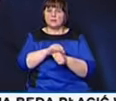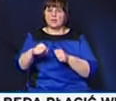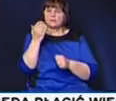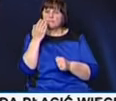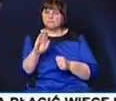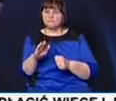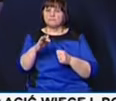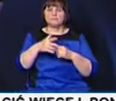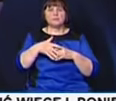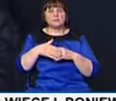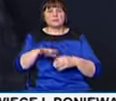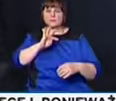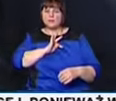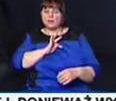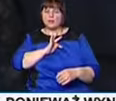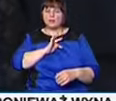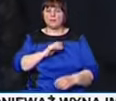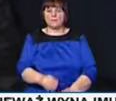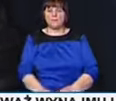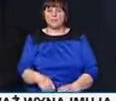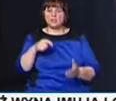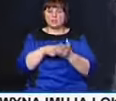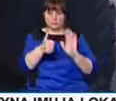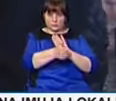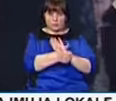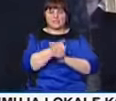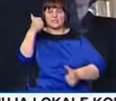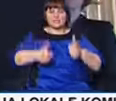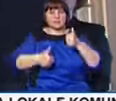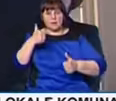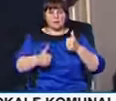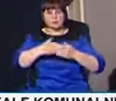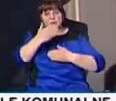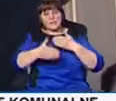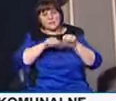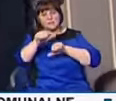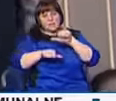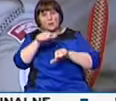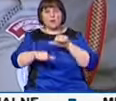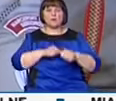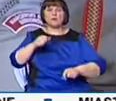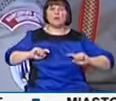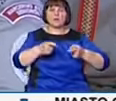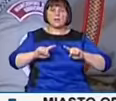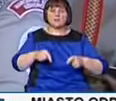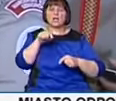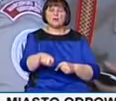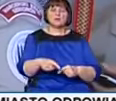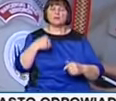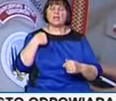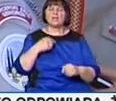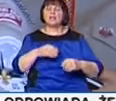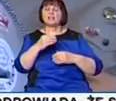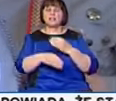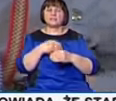bardzo bliskiego, bo to jest moje. To już 16. edycja konkursu. Co roku organizowany jest w rocznicę akcji pod Arsenałem i